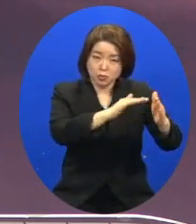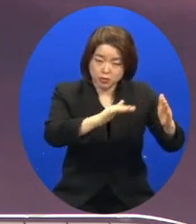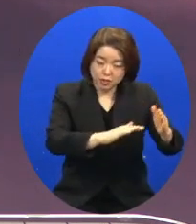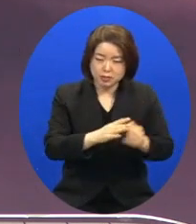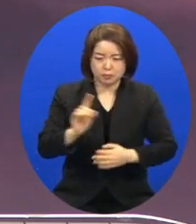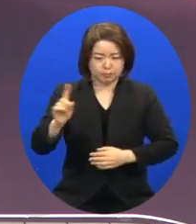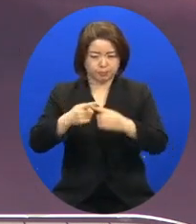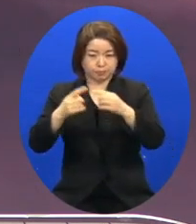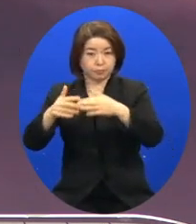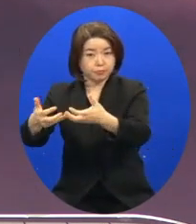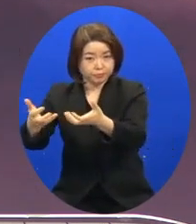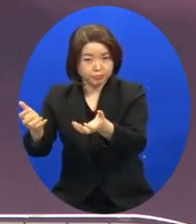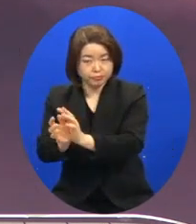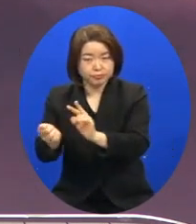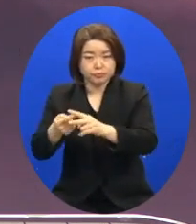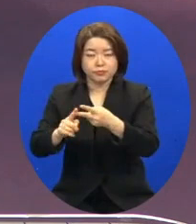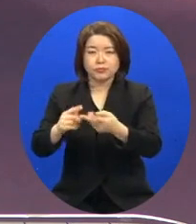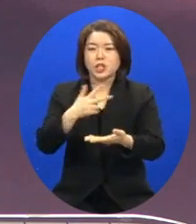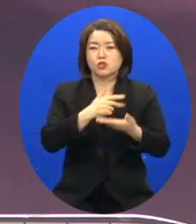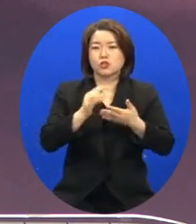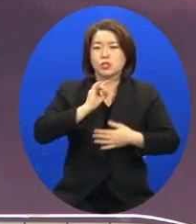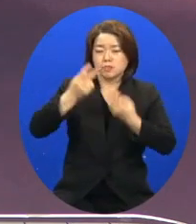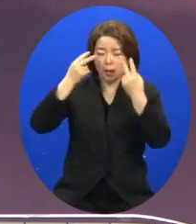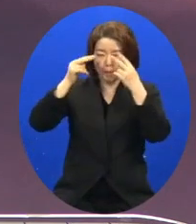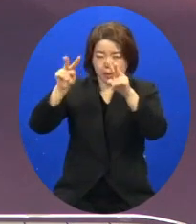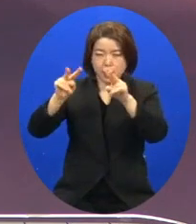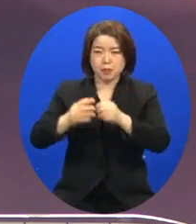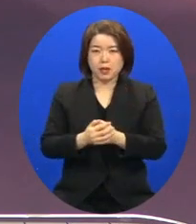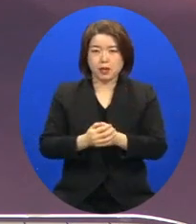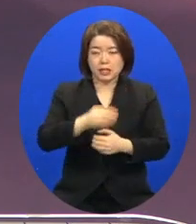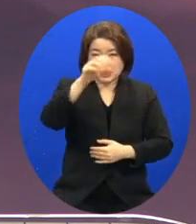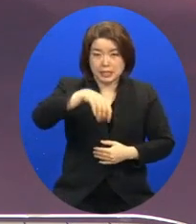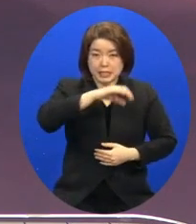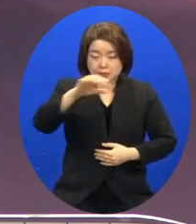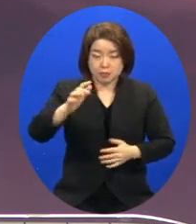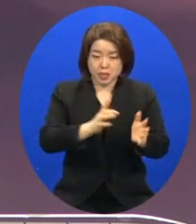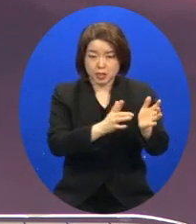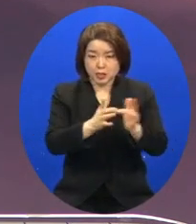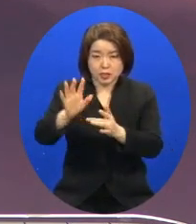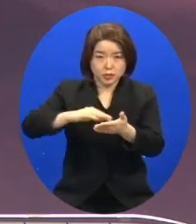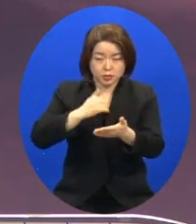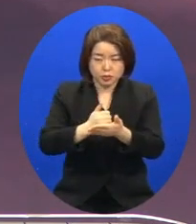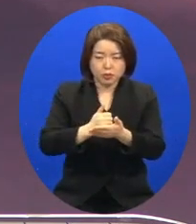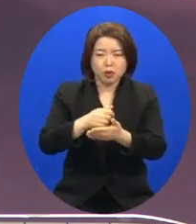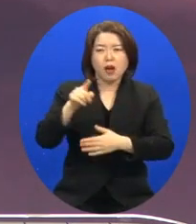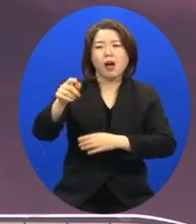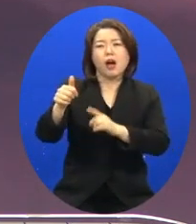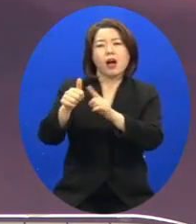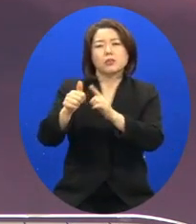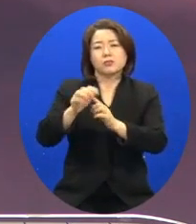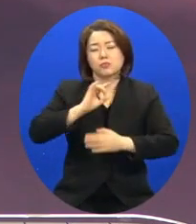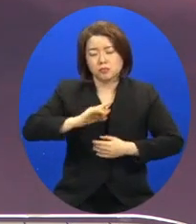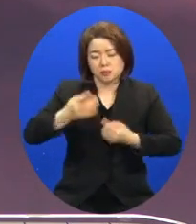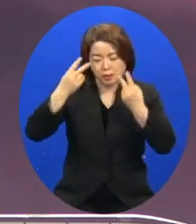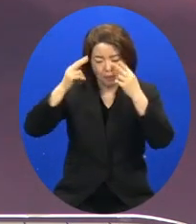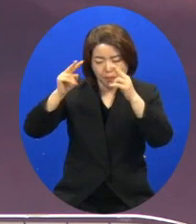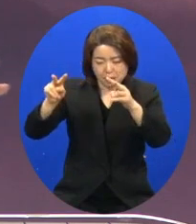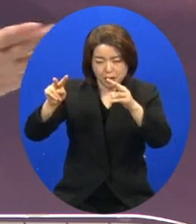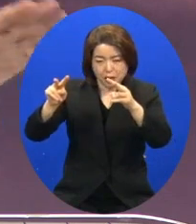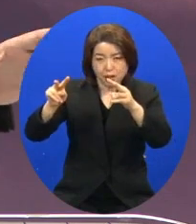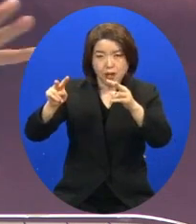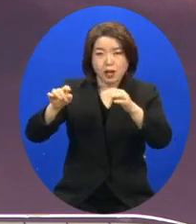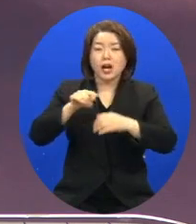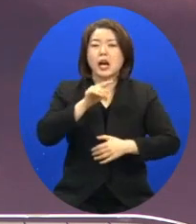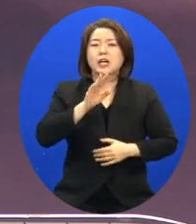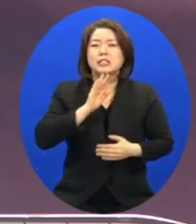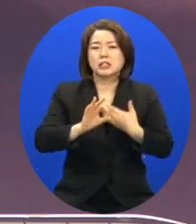공동체든 주님만 바라봅시다. 십자가에 예수 그리스도 그분만 바라봅시다 하면